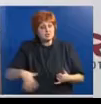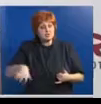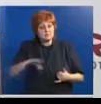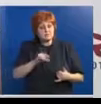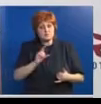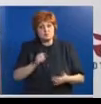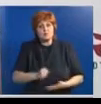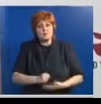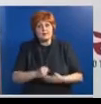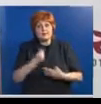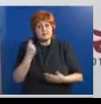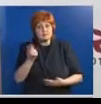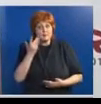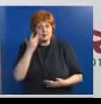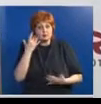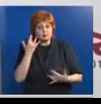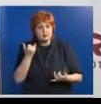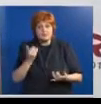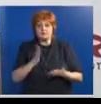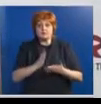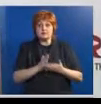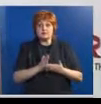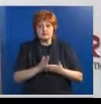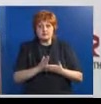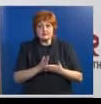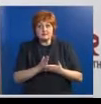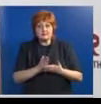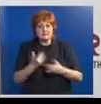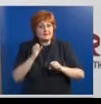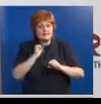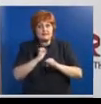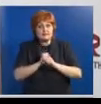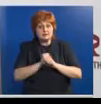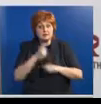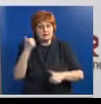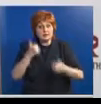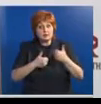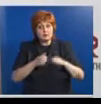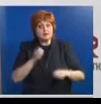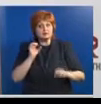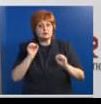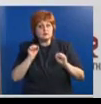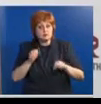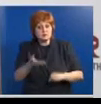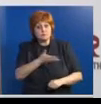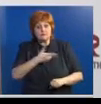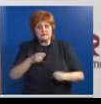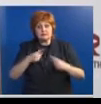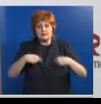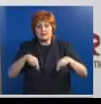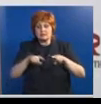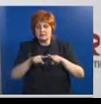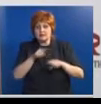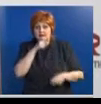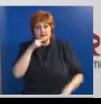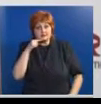поддержки, даже небольшие, которые сегодня есть, не делали конкурентоспособной продукцию наших фермеров и нас, как